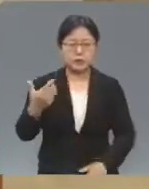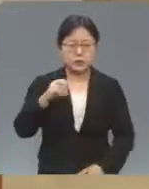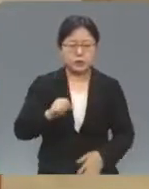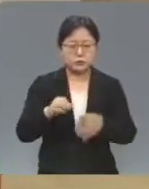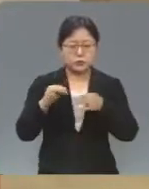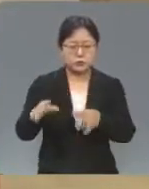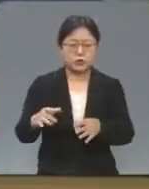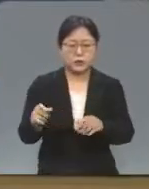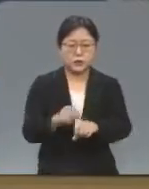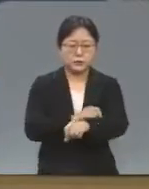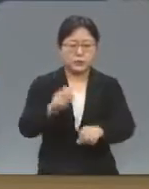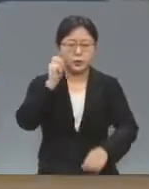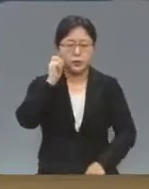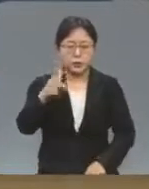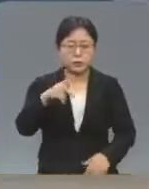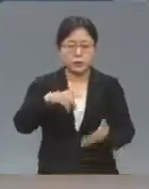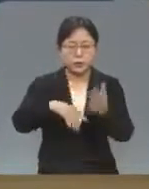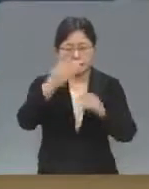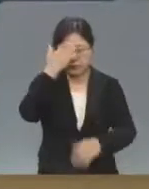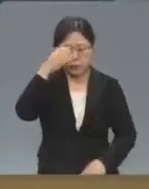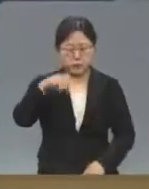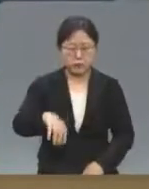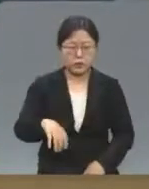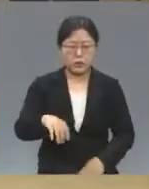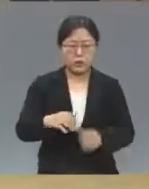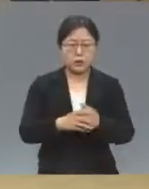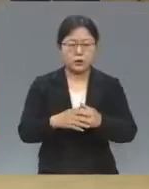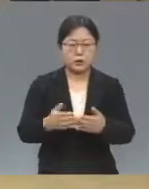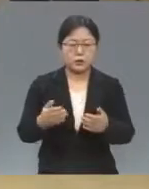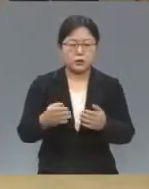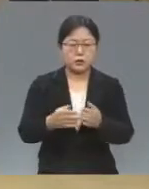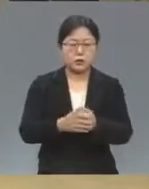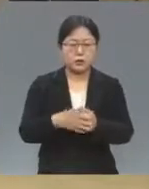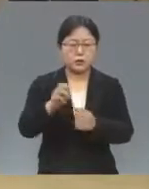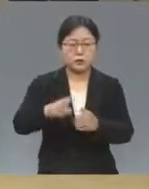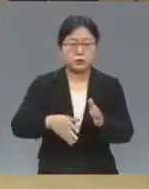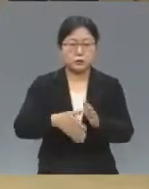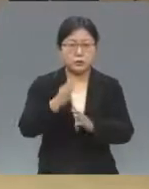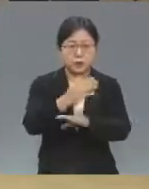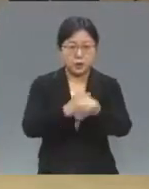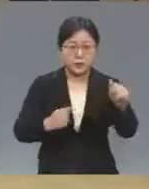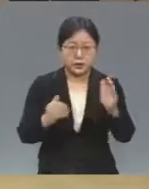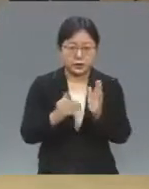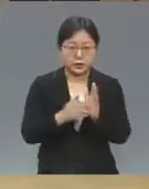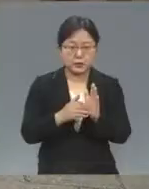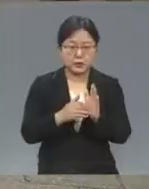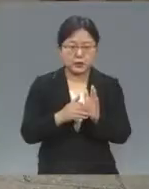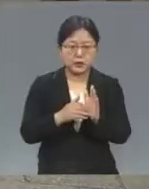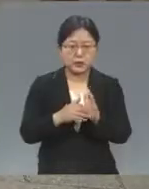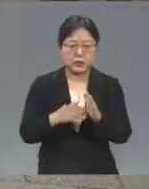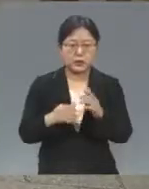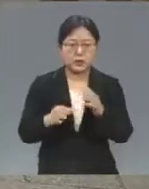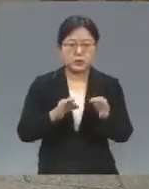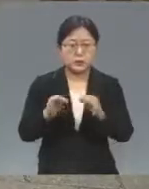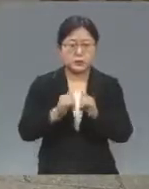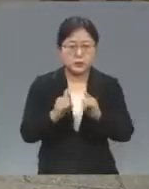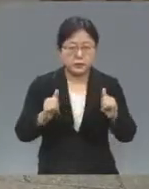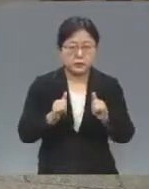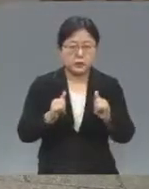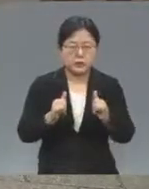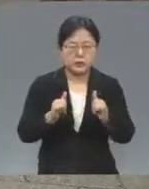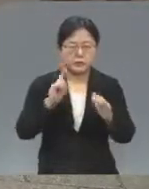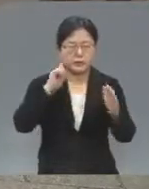투입해 특급 호텔과 면세점 등 복합 시설을 짓기로 광주시와 새벽까지 맺었지만 중소상인들의 반발에